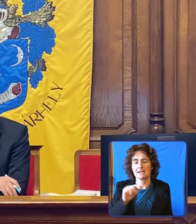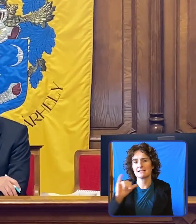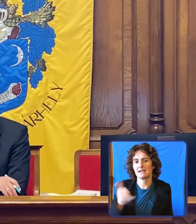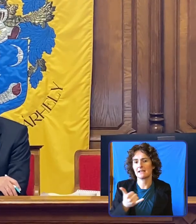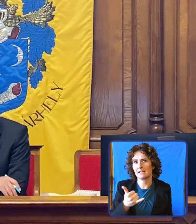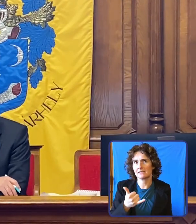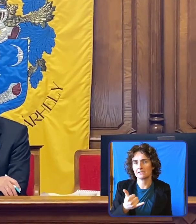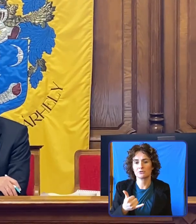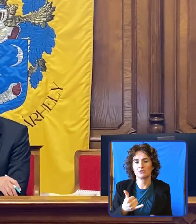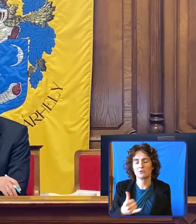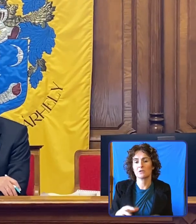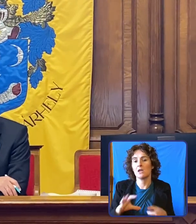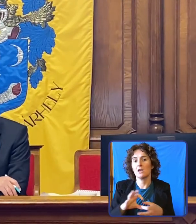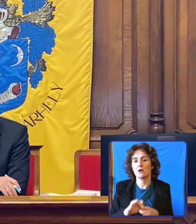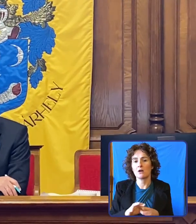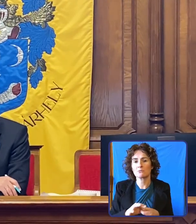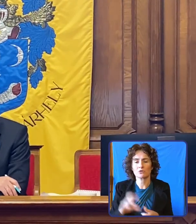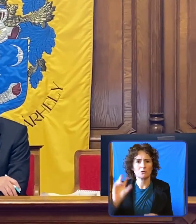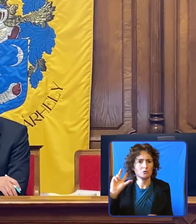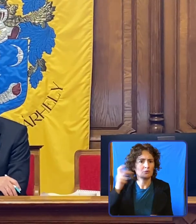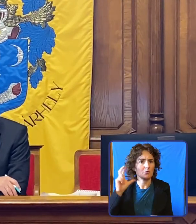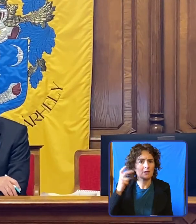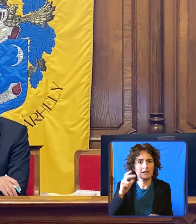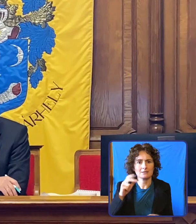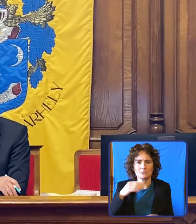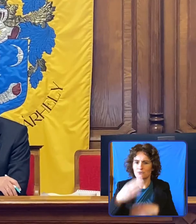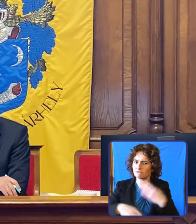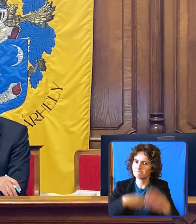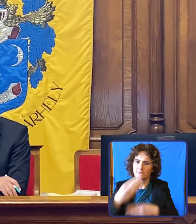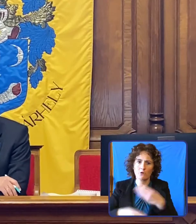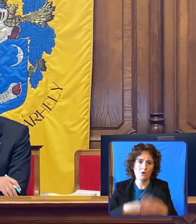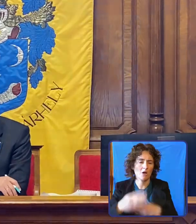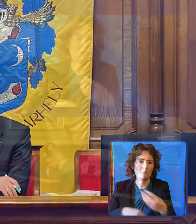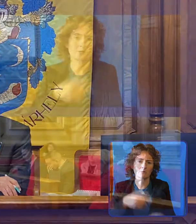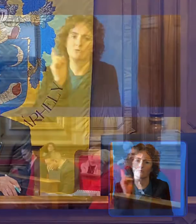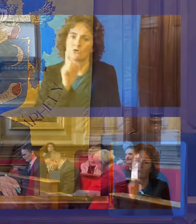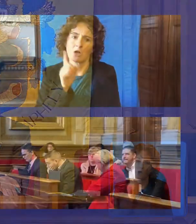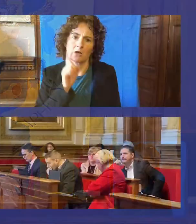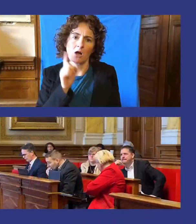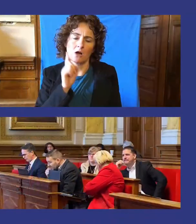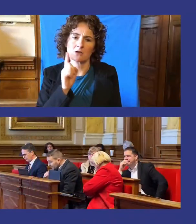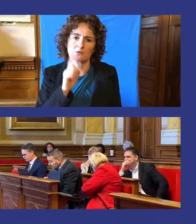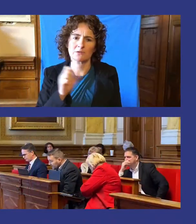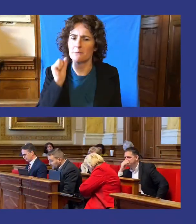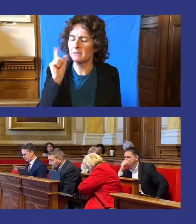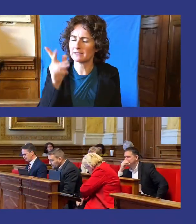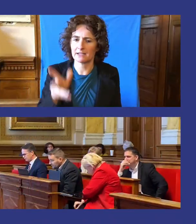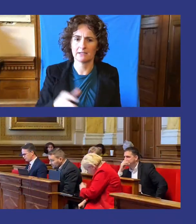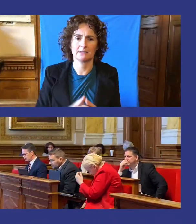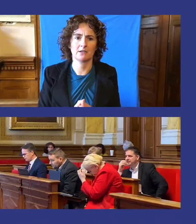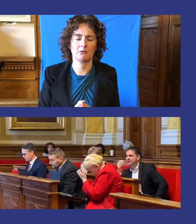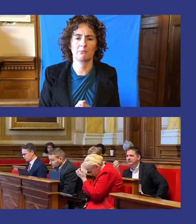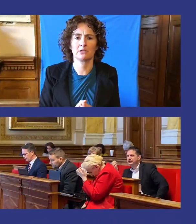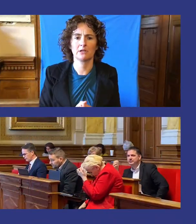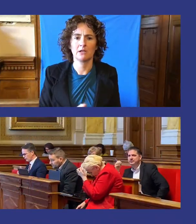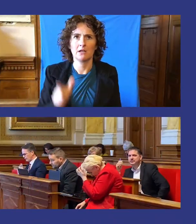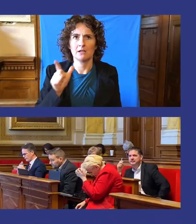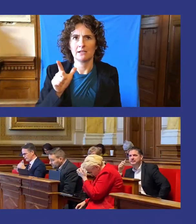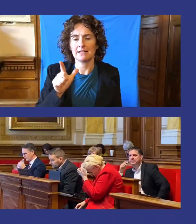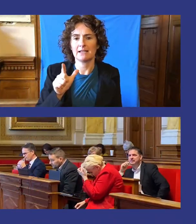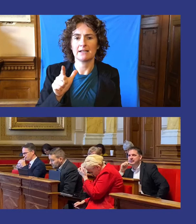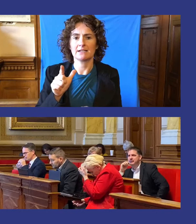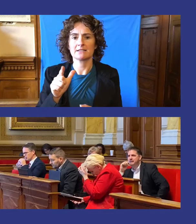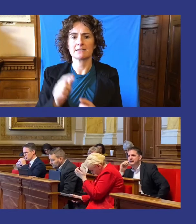tartozó rádió pedig folyamatosan hazugságokat terjeszt és gyaláz minden nap. Jó, tehát ahova érdekes módon mielőtt a Lázár